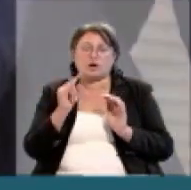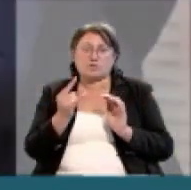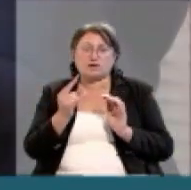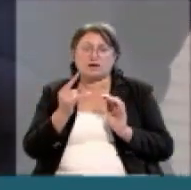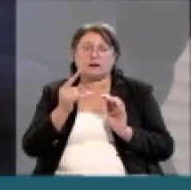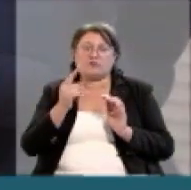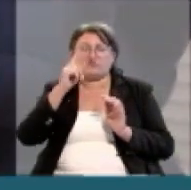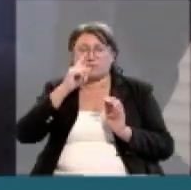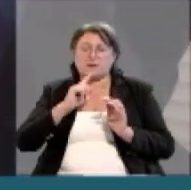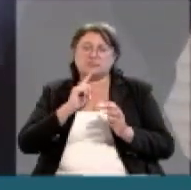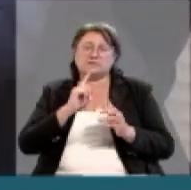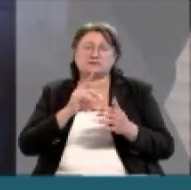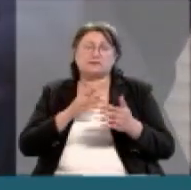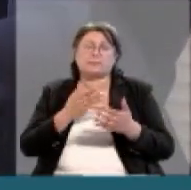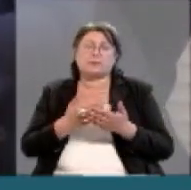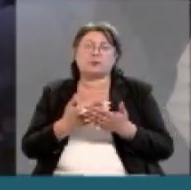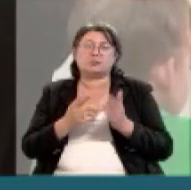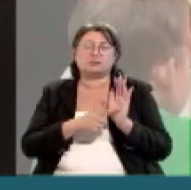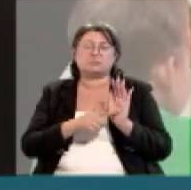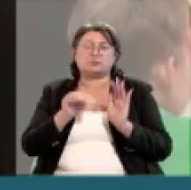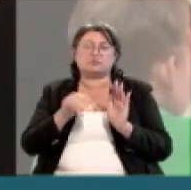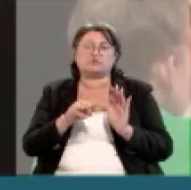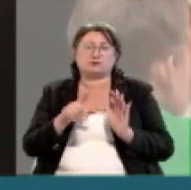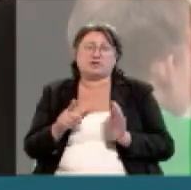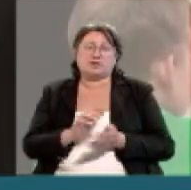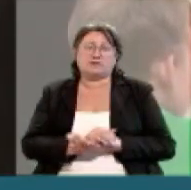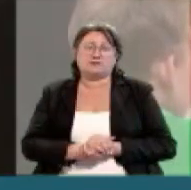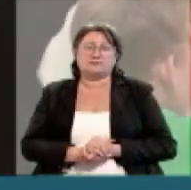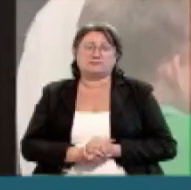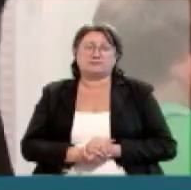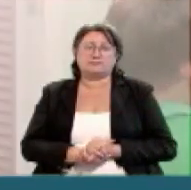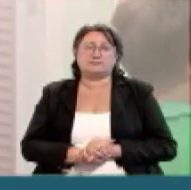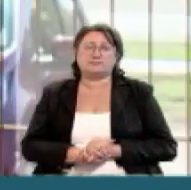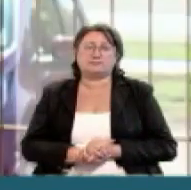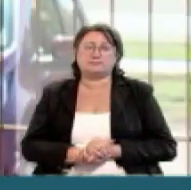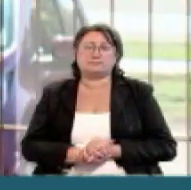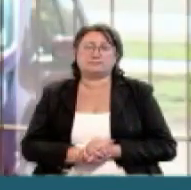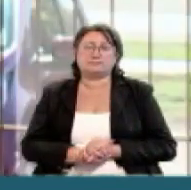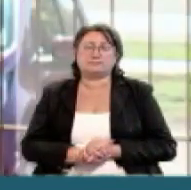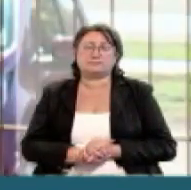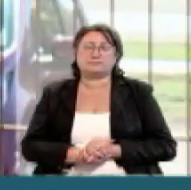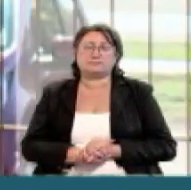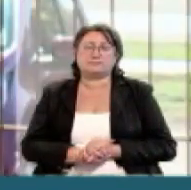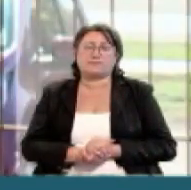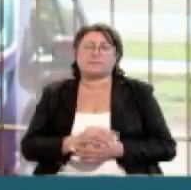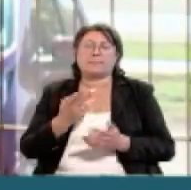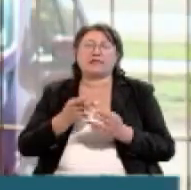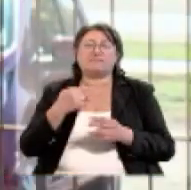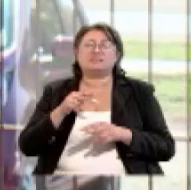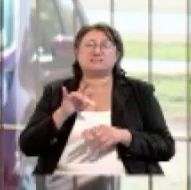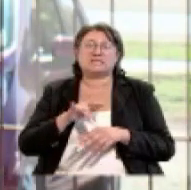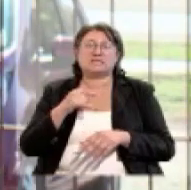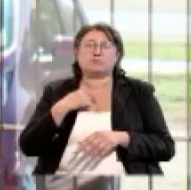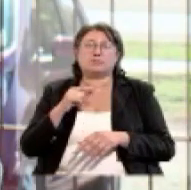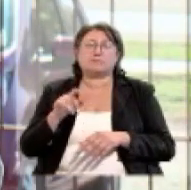Мамадар әр балаға жеке даму бағдарламасын құра отырып, әр 3 ай сайын нәтижелерді талдап отырады. Мы уже со старшим ходим 5 лет.